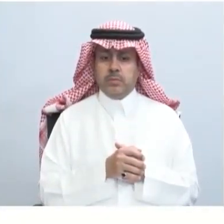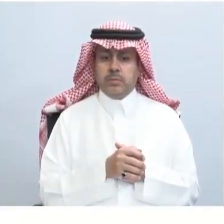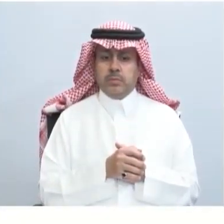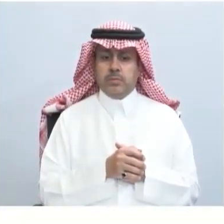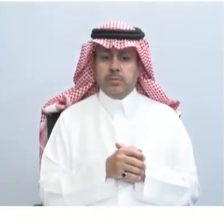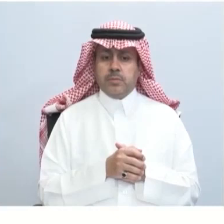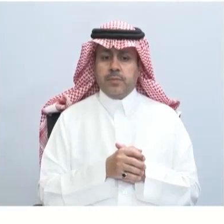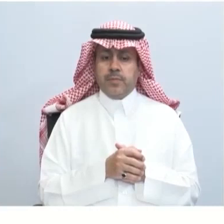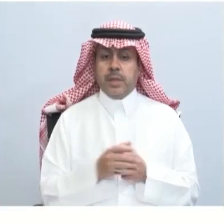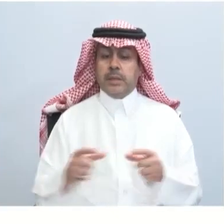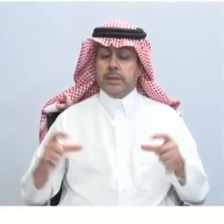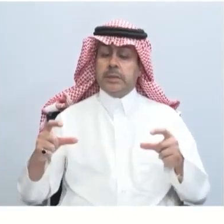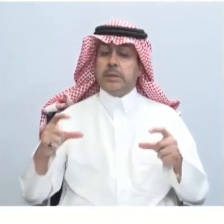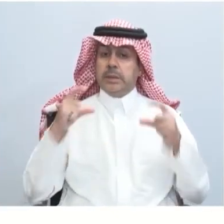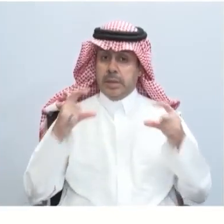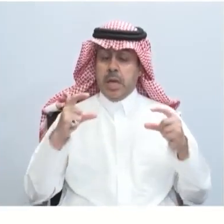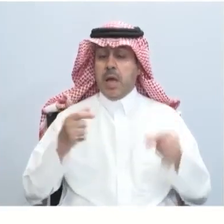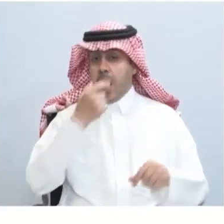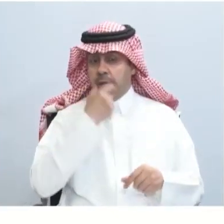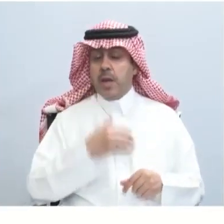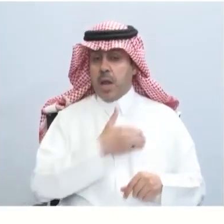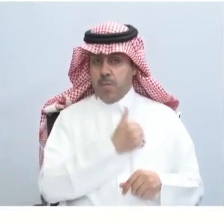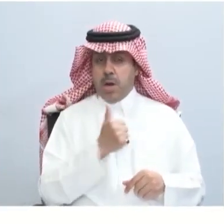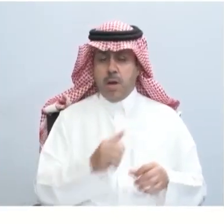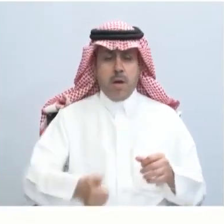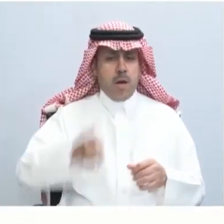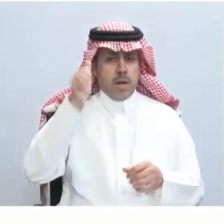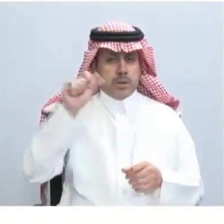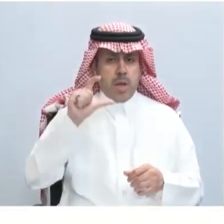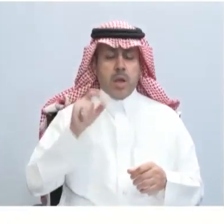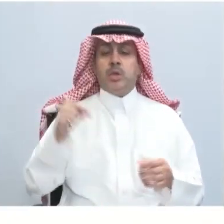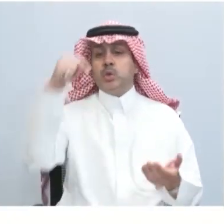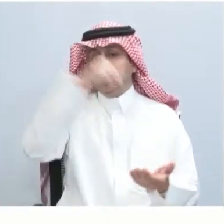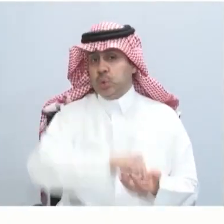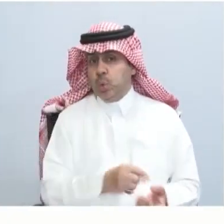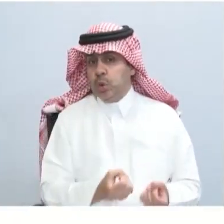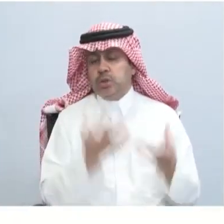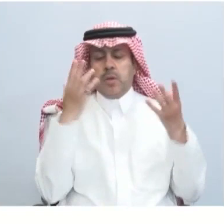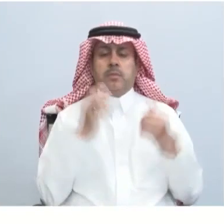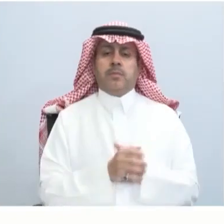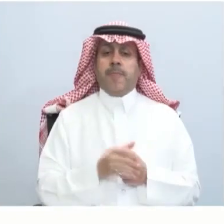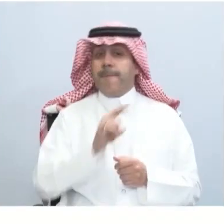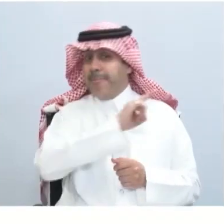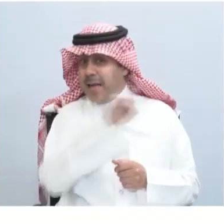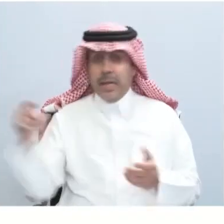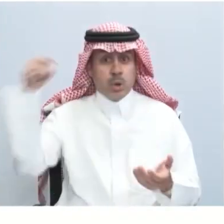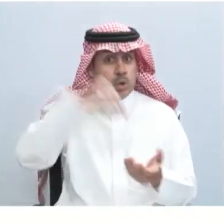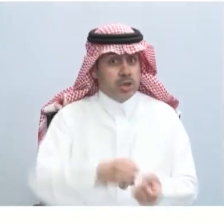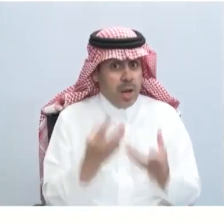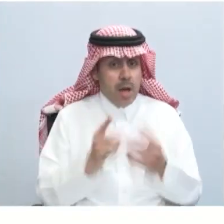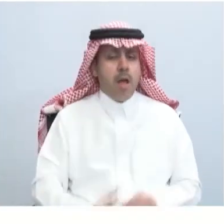اولا دل الحديث على ان الايمان اصل دخول الجنه اي لا يمكن ان ندخل الجنه الا من كان